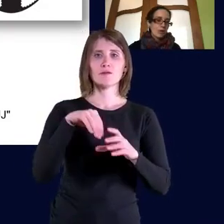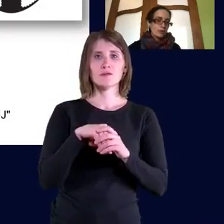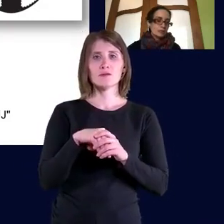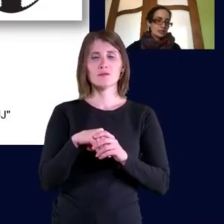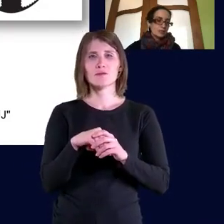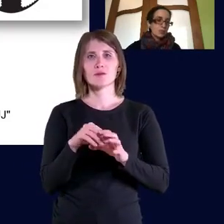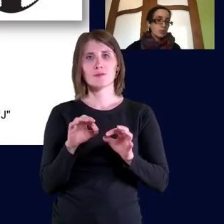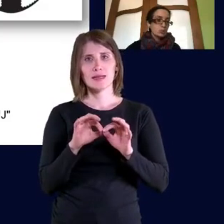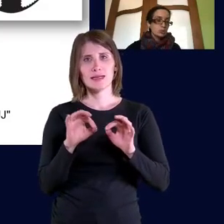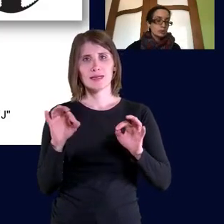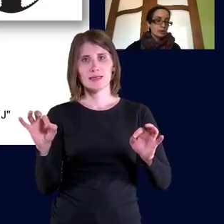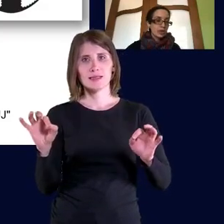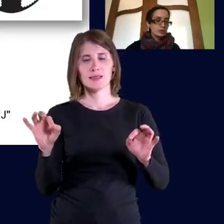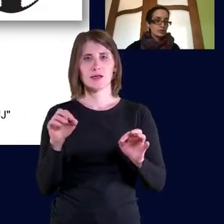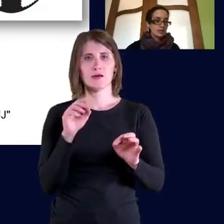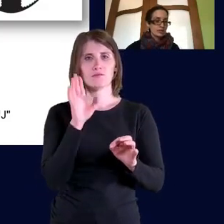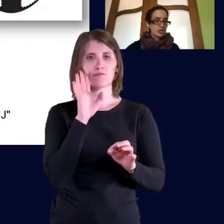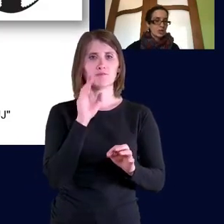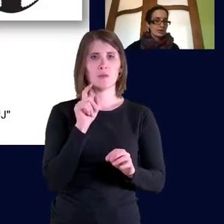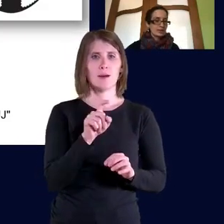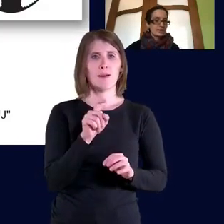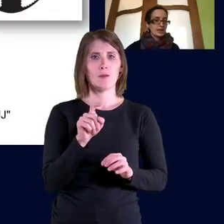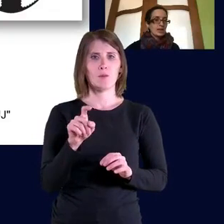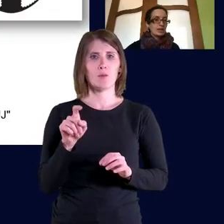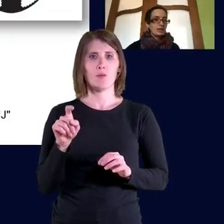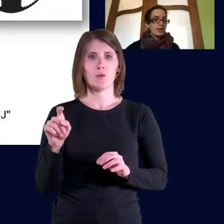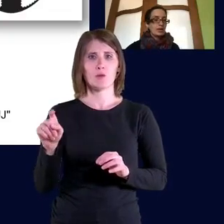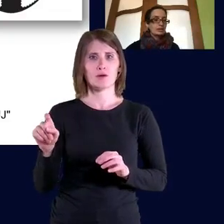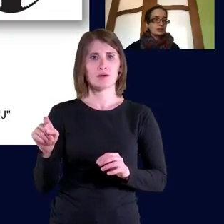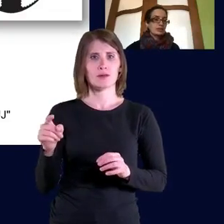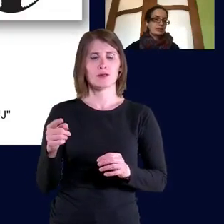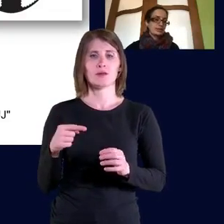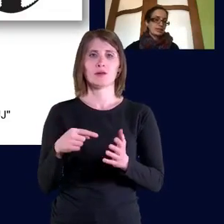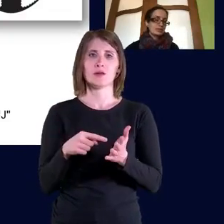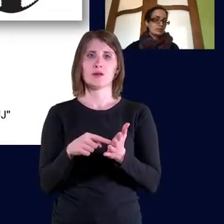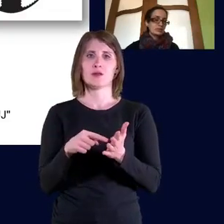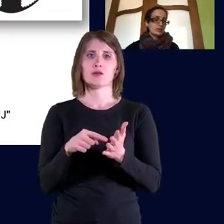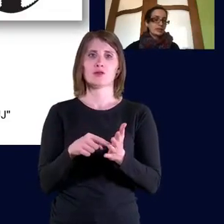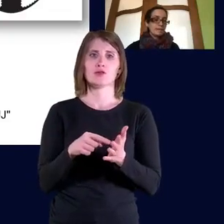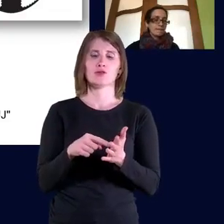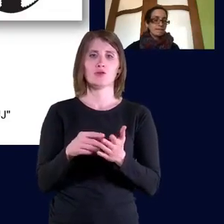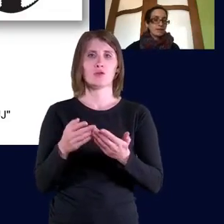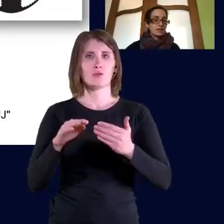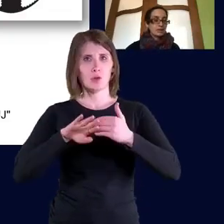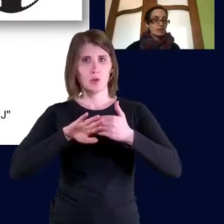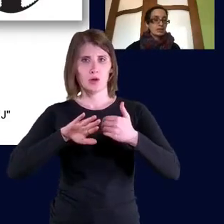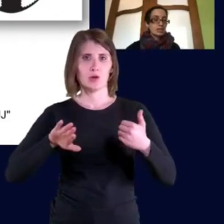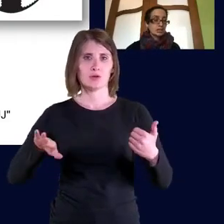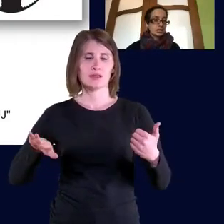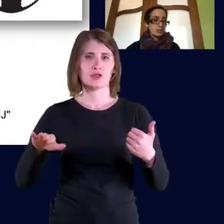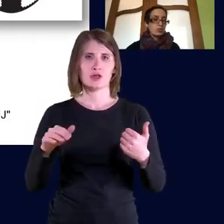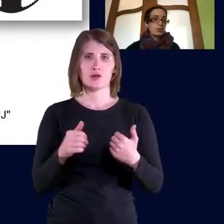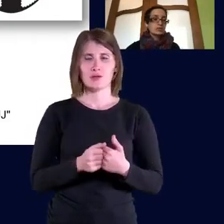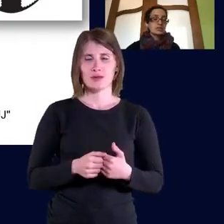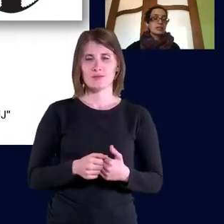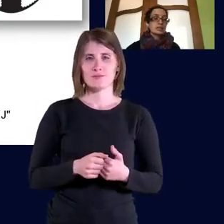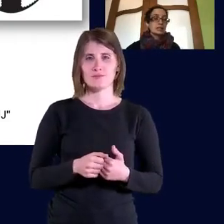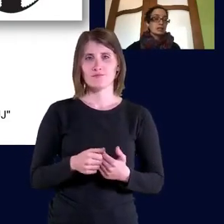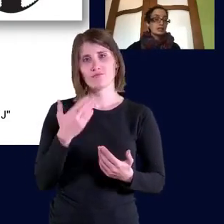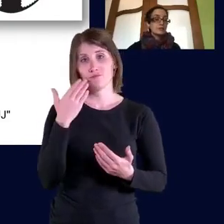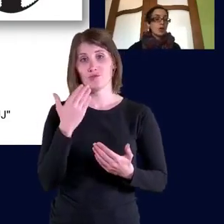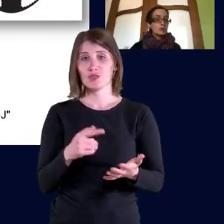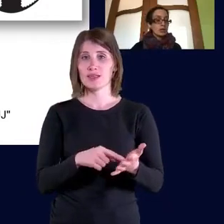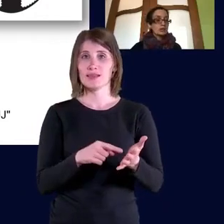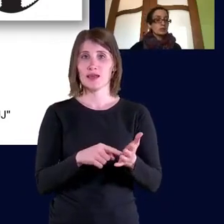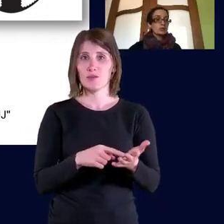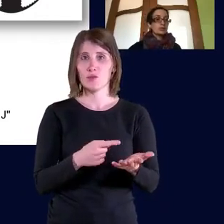taką w postaci punktów która ograniczała nas od tej tekstury jednolitej i dzięki temu właśnie